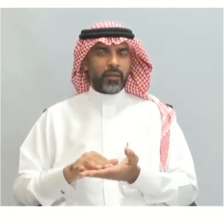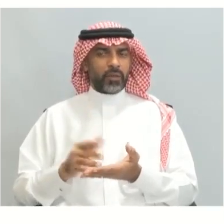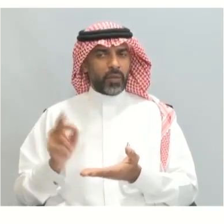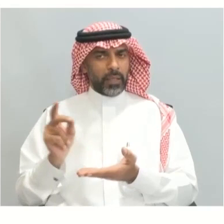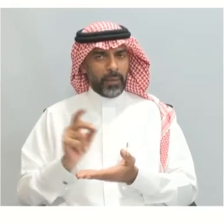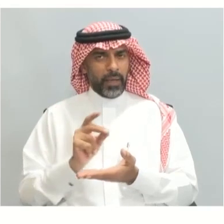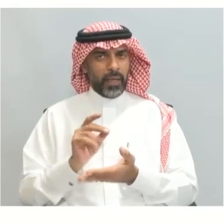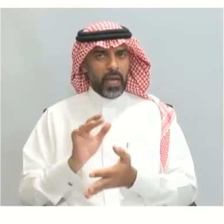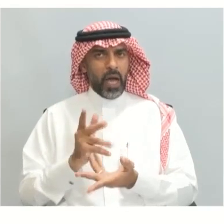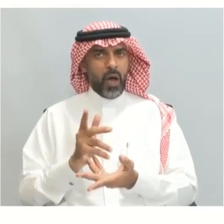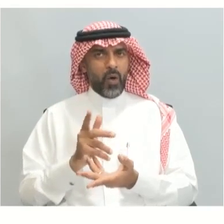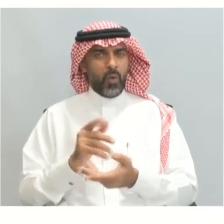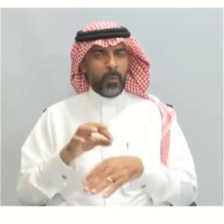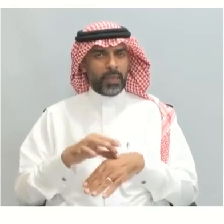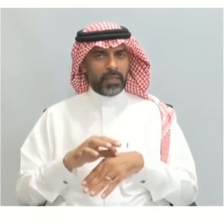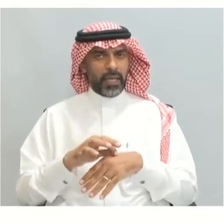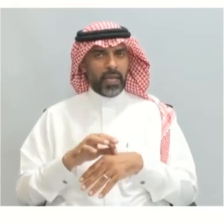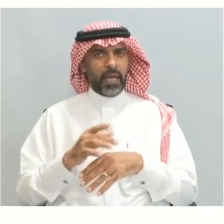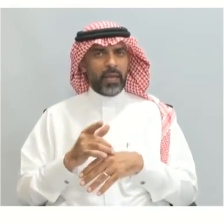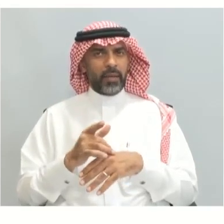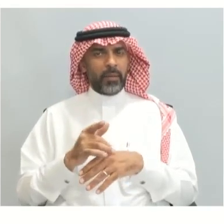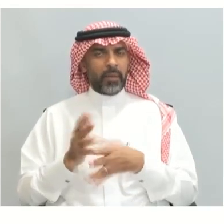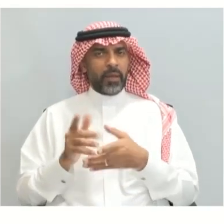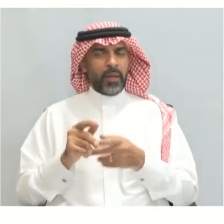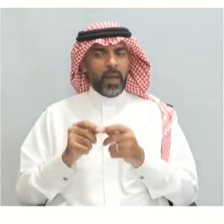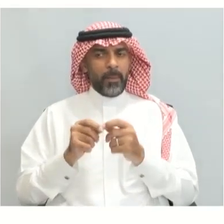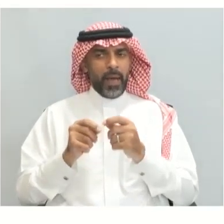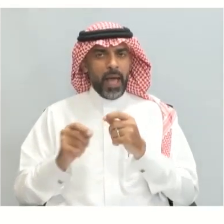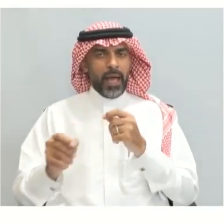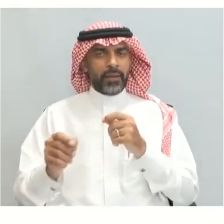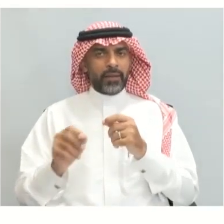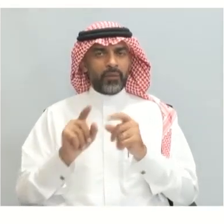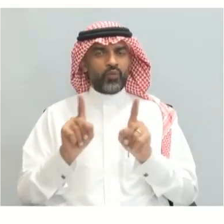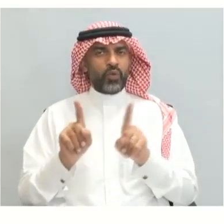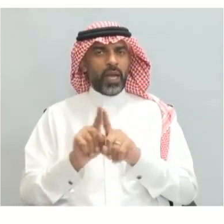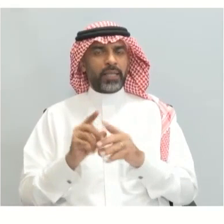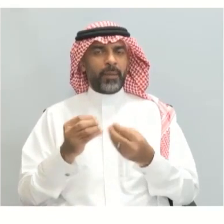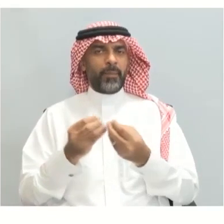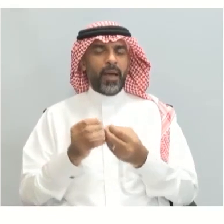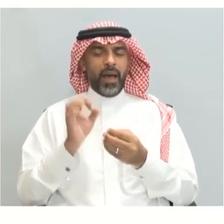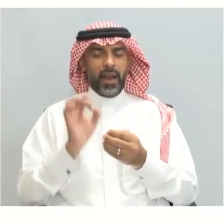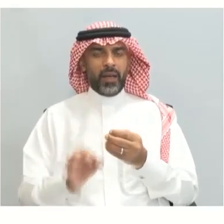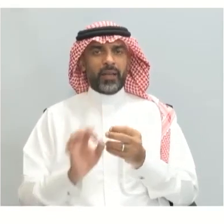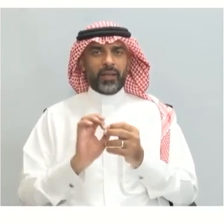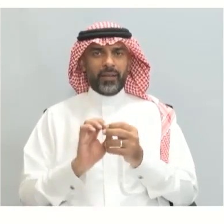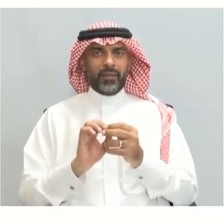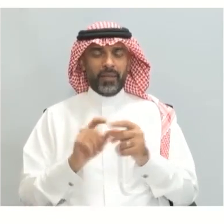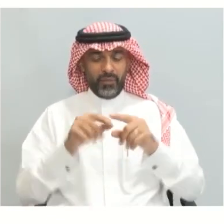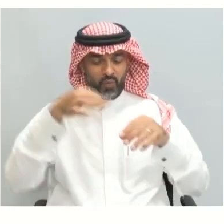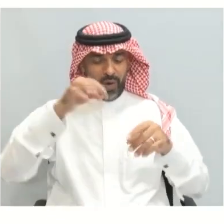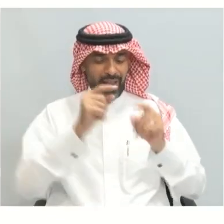طبيعيه او بشريه بابعاد تتناسب مع ابعادها الحقيقيه